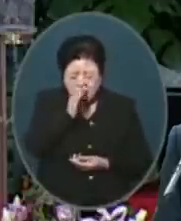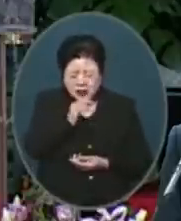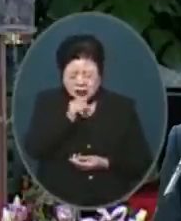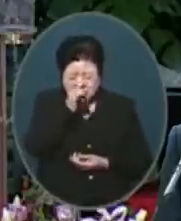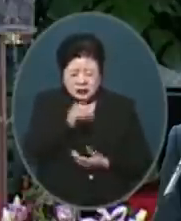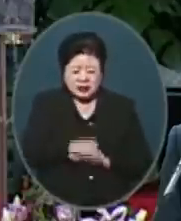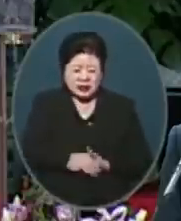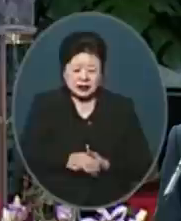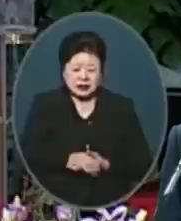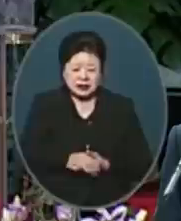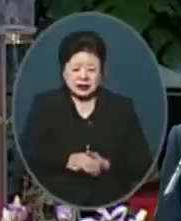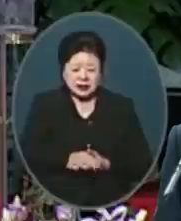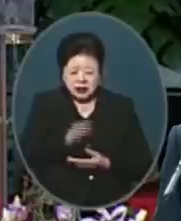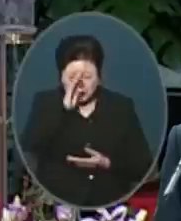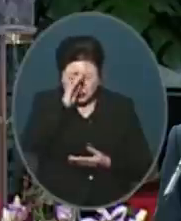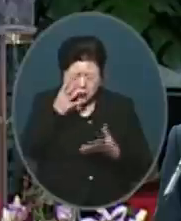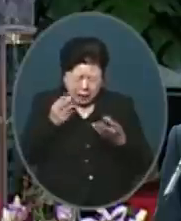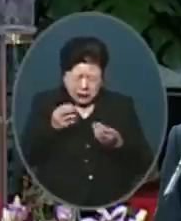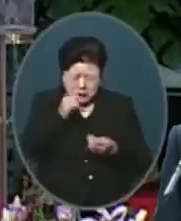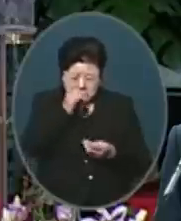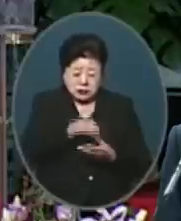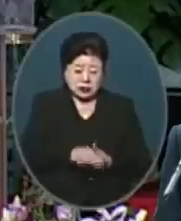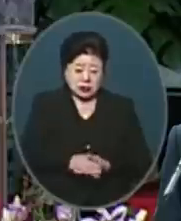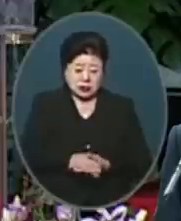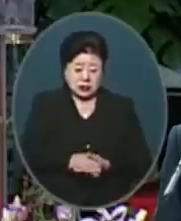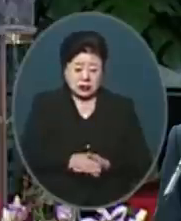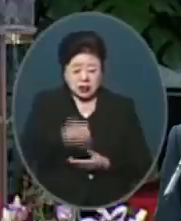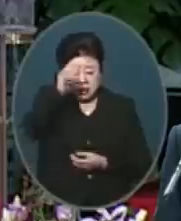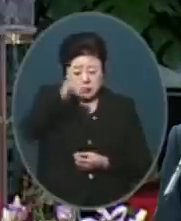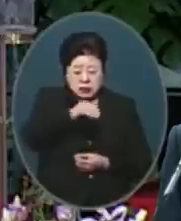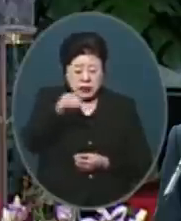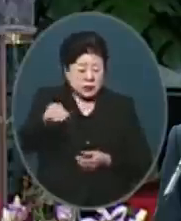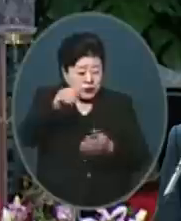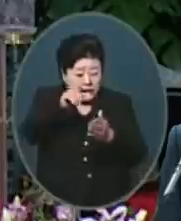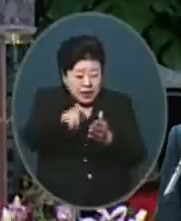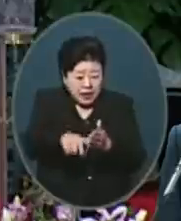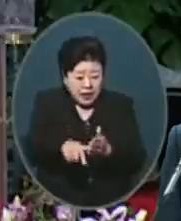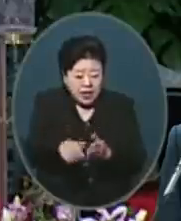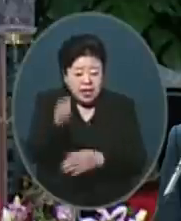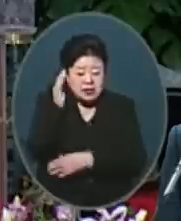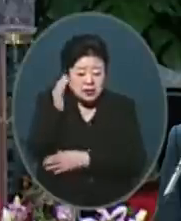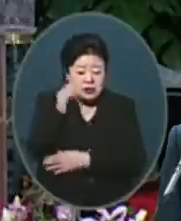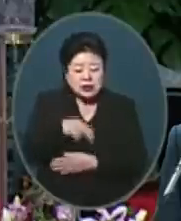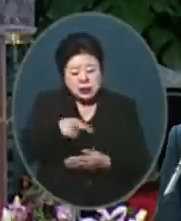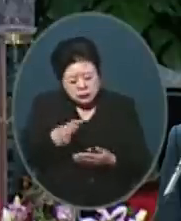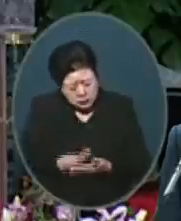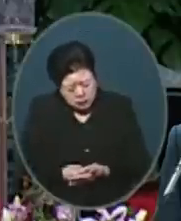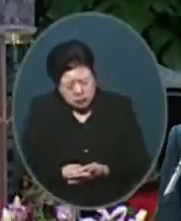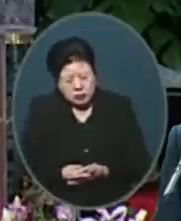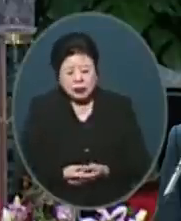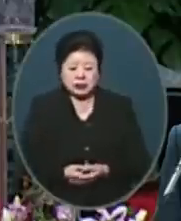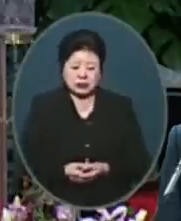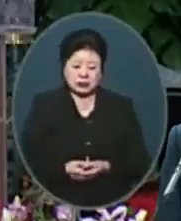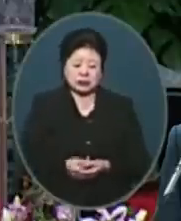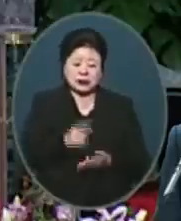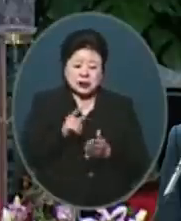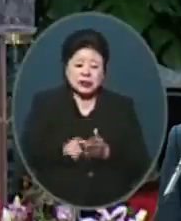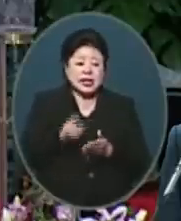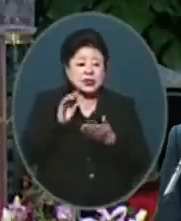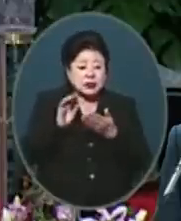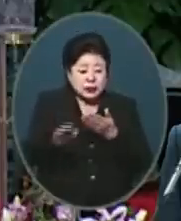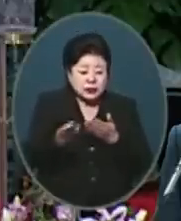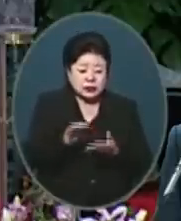앓고 병주머니였었습니다. 서대문 시절에 설교하다가 쓰러진 데인데 그때